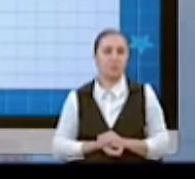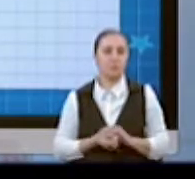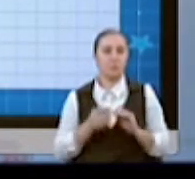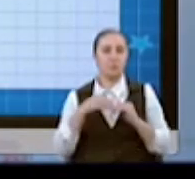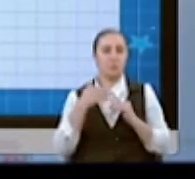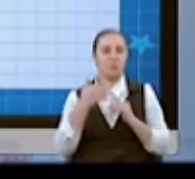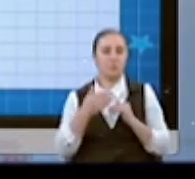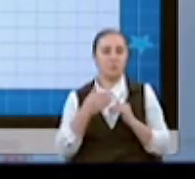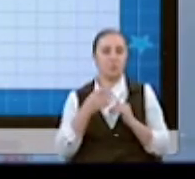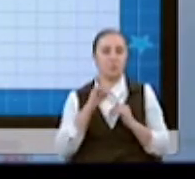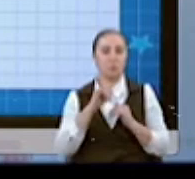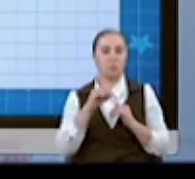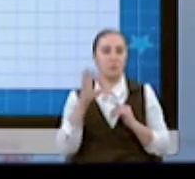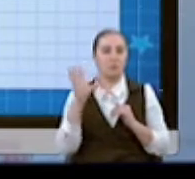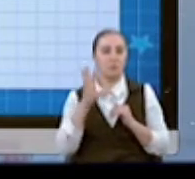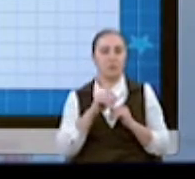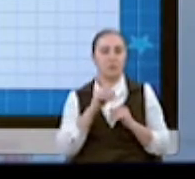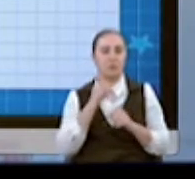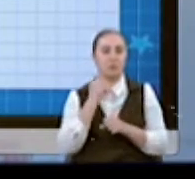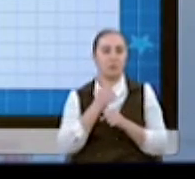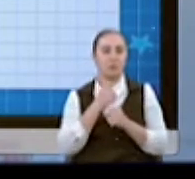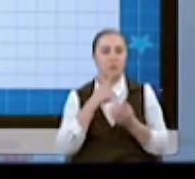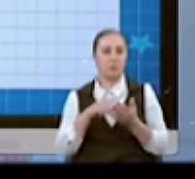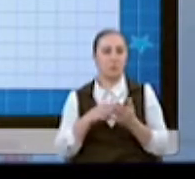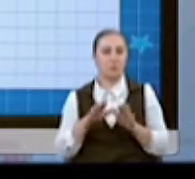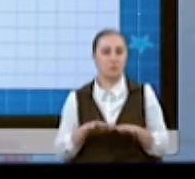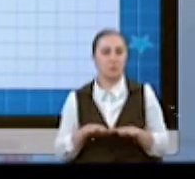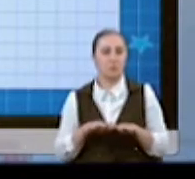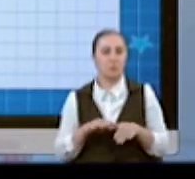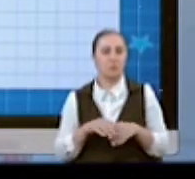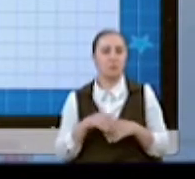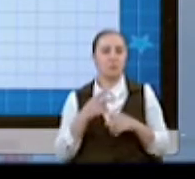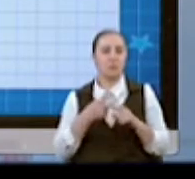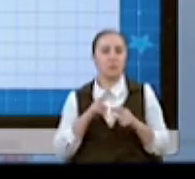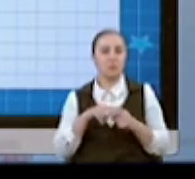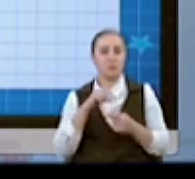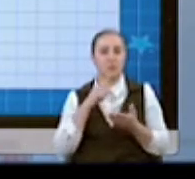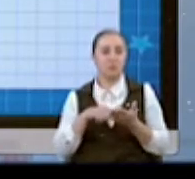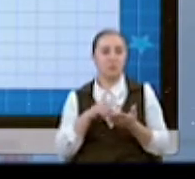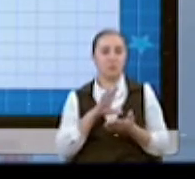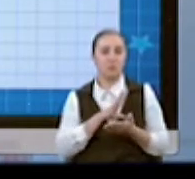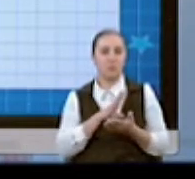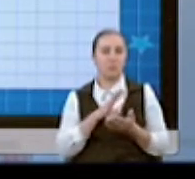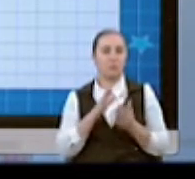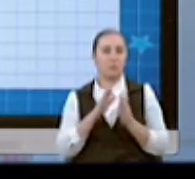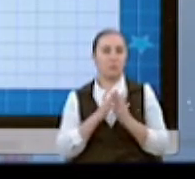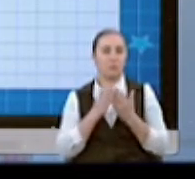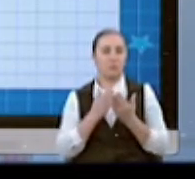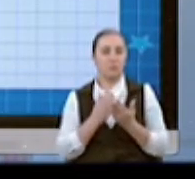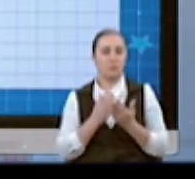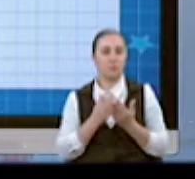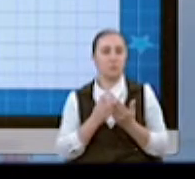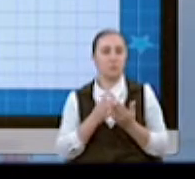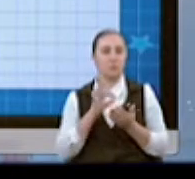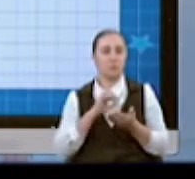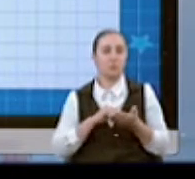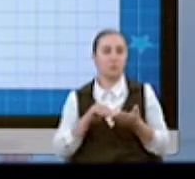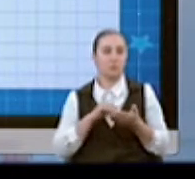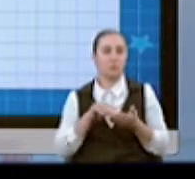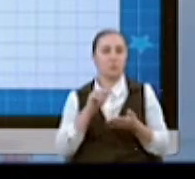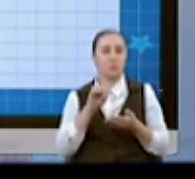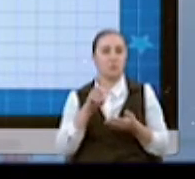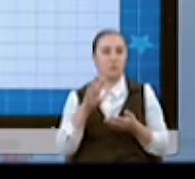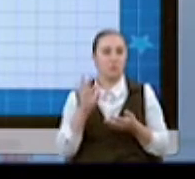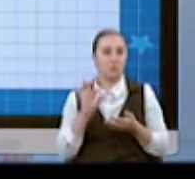Перед вами уже есть рабочие тетради. Эти тетради должны быть раскрыты. Запишите